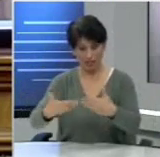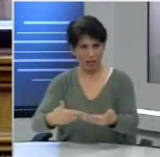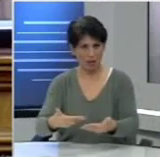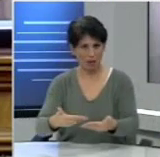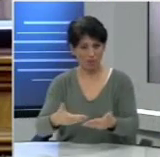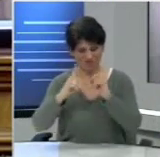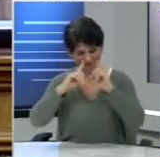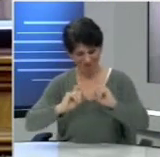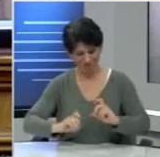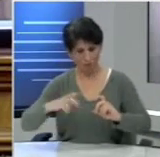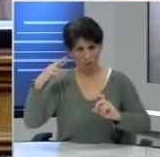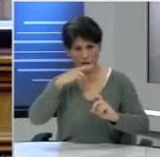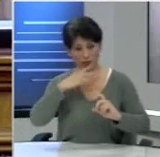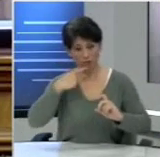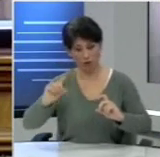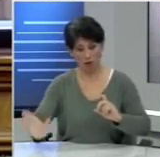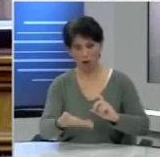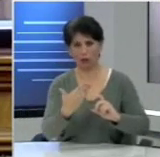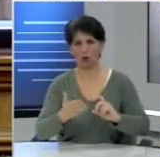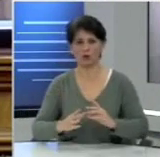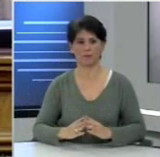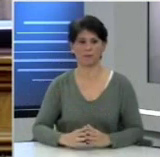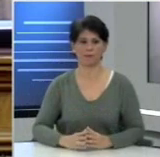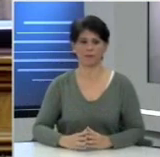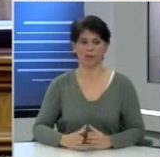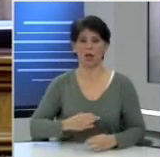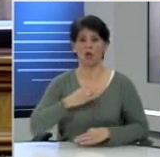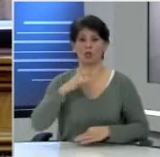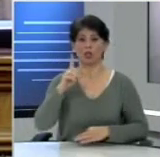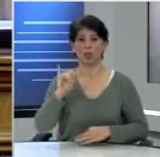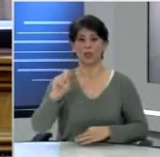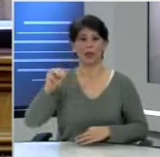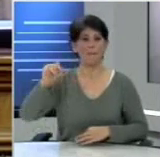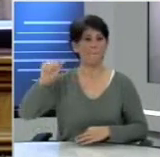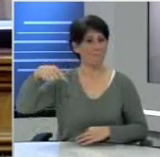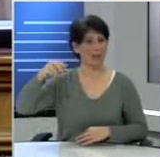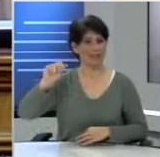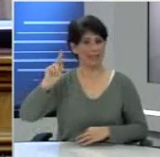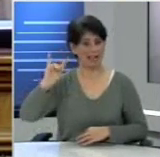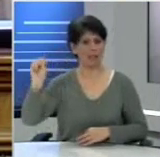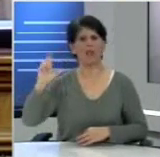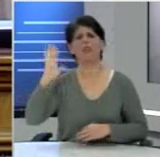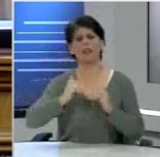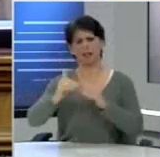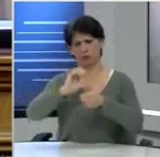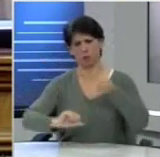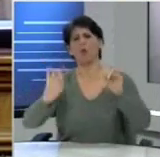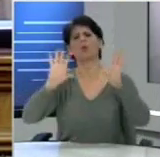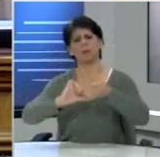θα ανάγκαζε τον πρωθυπουργό να τον αποπέμψει. Ο κύριος Διαματάρης, λοιπόν, μπορεί να μην έχει ούτε μάστερ ούτε